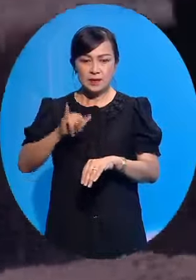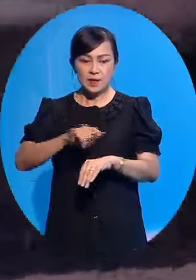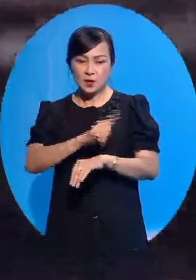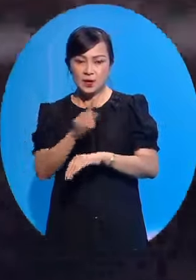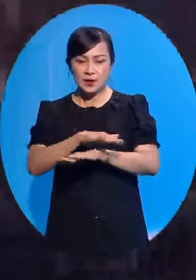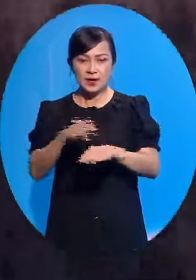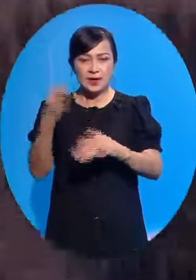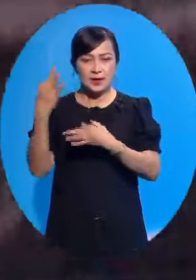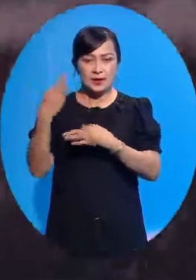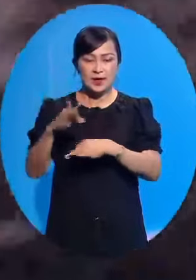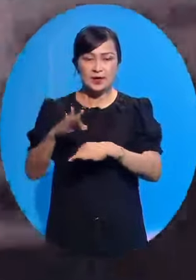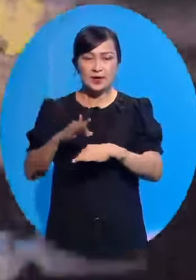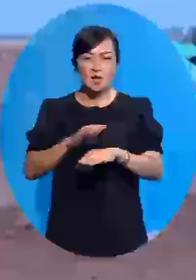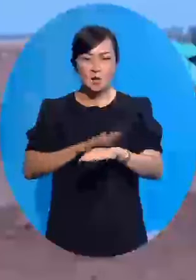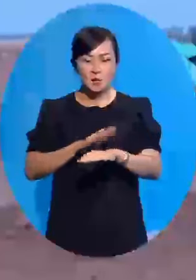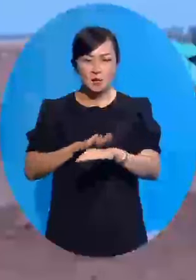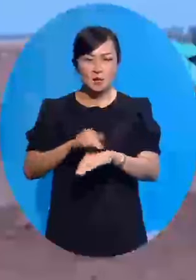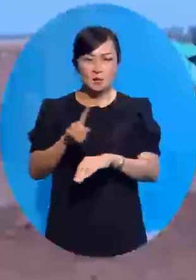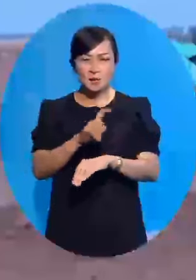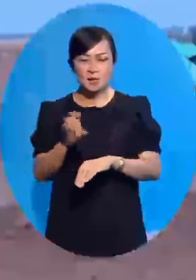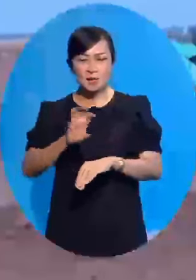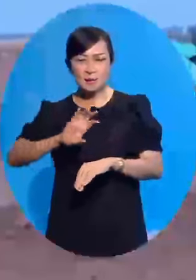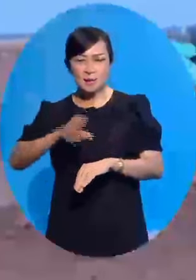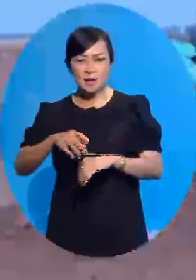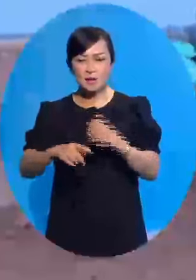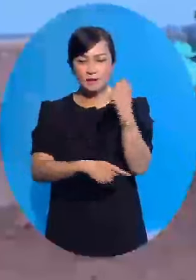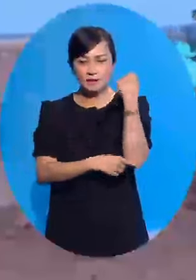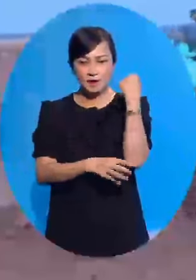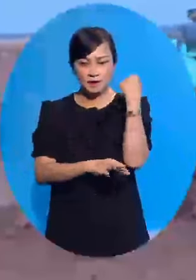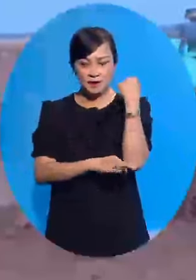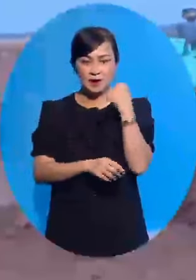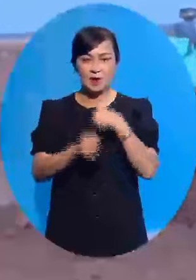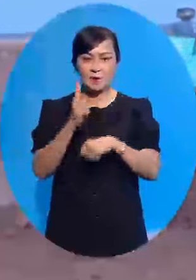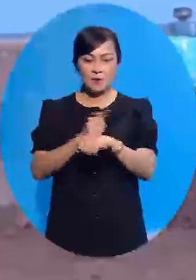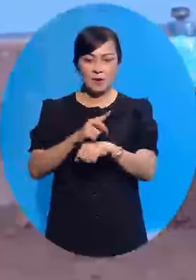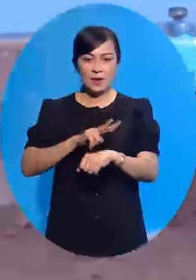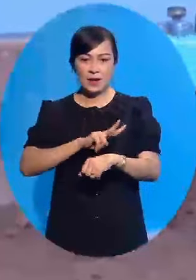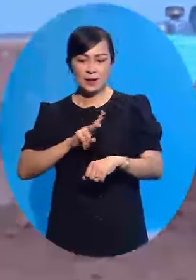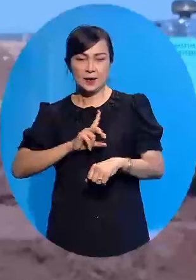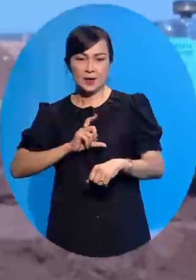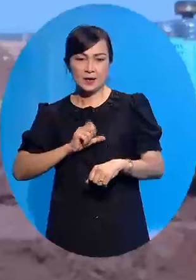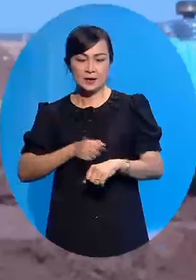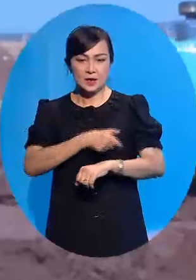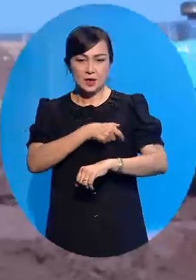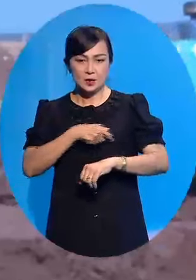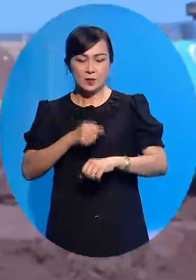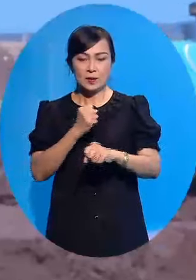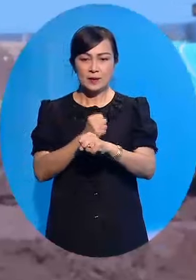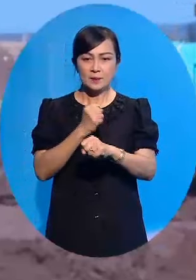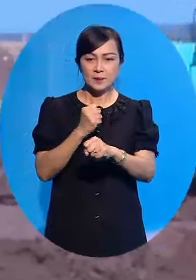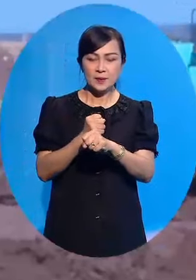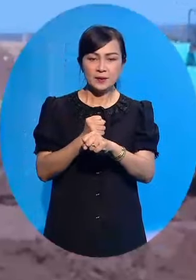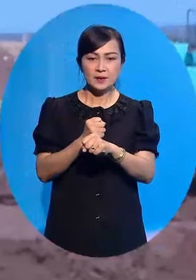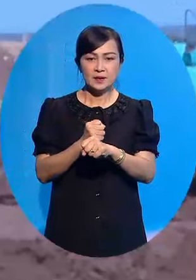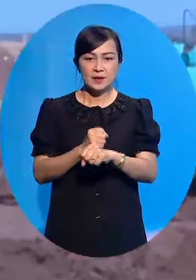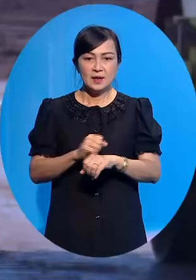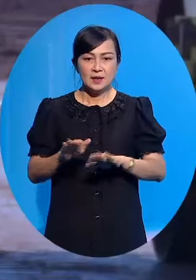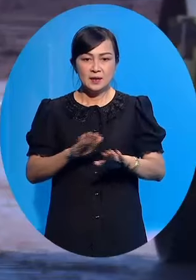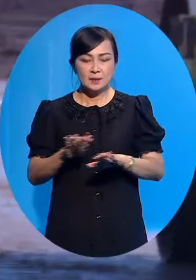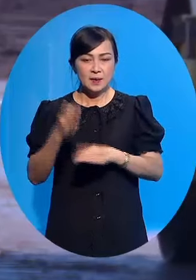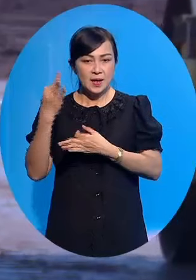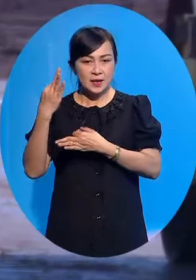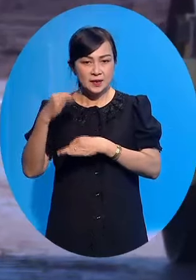Tết, liên danh nhà thầu huy động hơn 900 máy móc, phương tiện và khoảng 1.200 kỹ sư, công nhân làm việc trên công trường. Việc thi công dịp